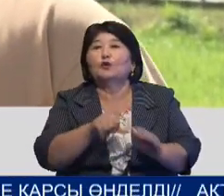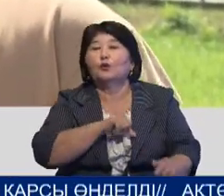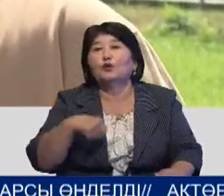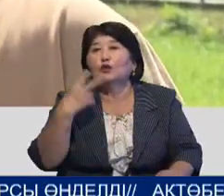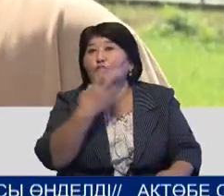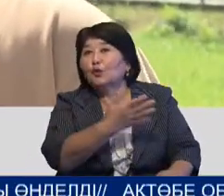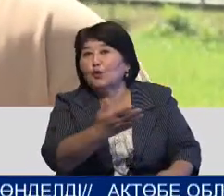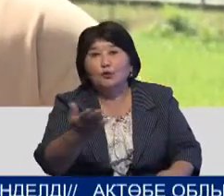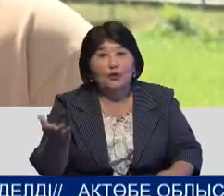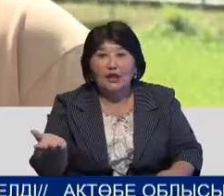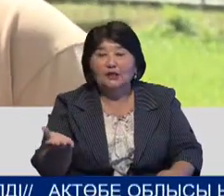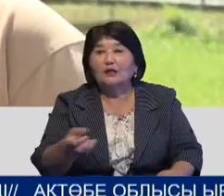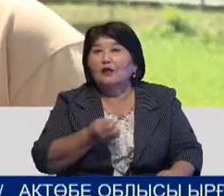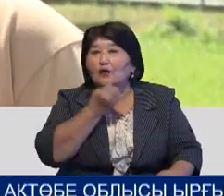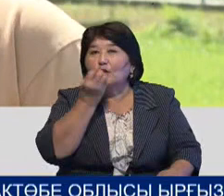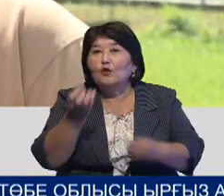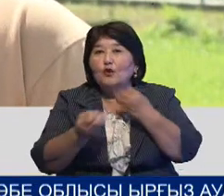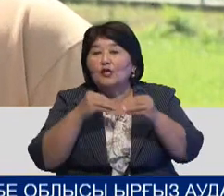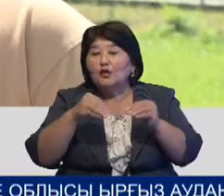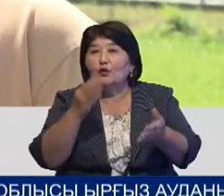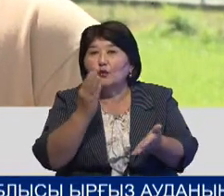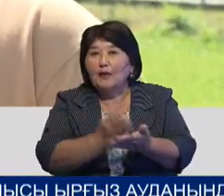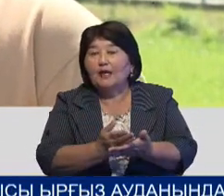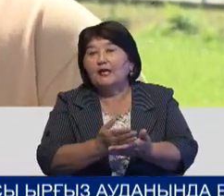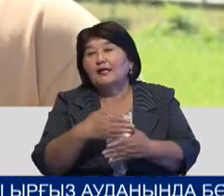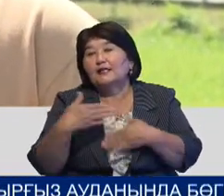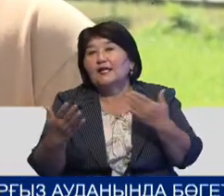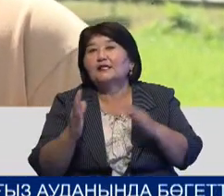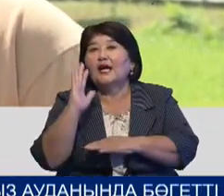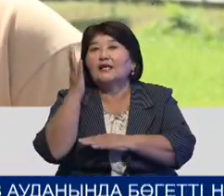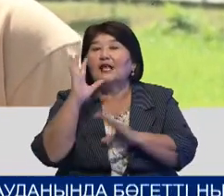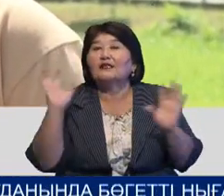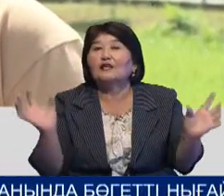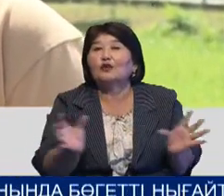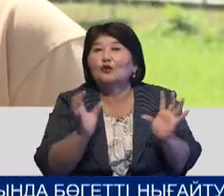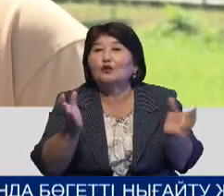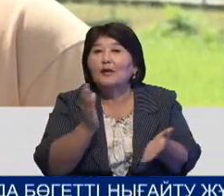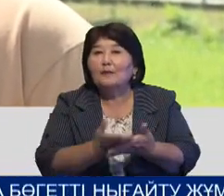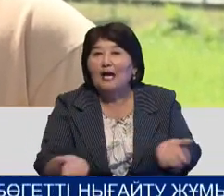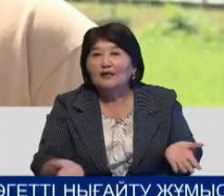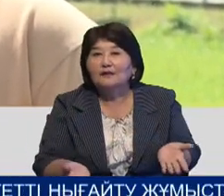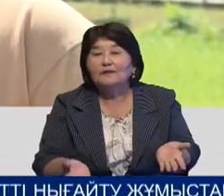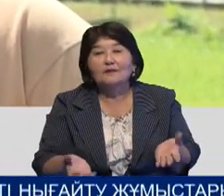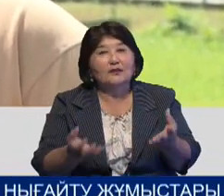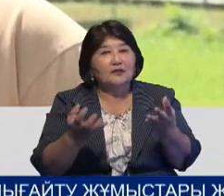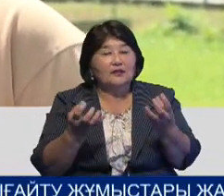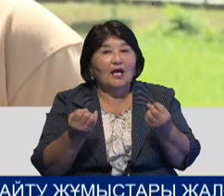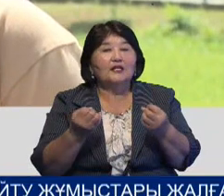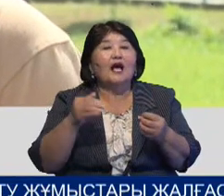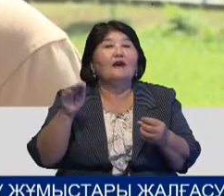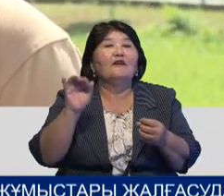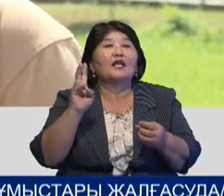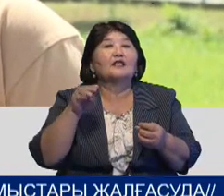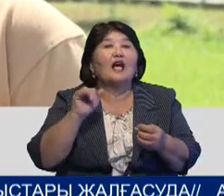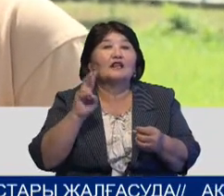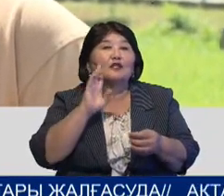көріп отқандай гүлегуі бар, жан жақта талдың күтімі бар, жаңадан мынау фонтандар да